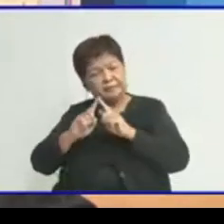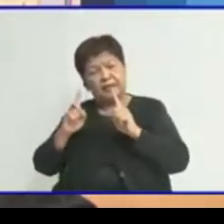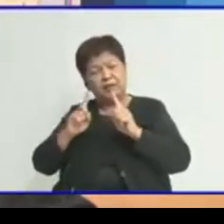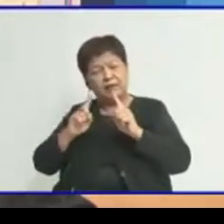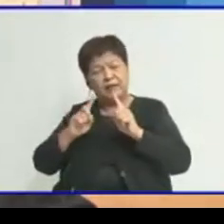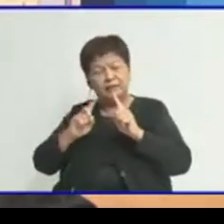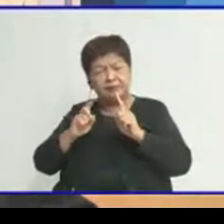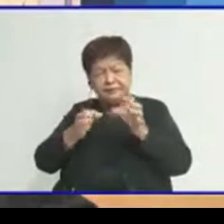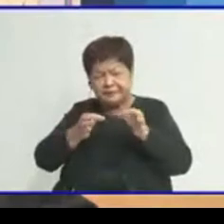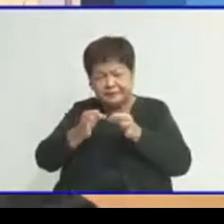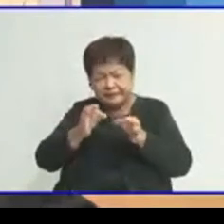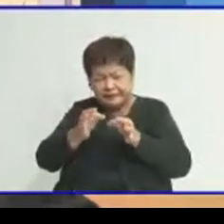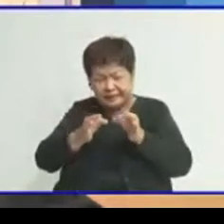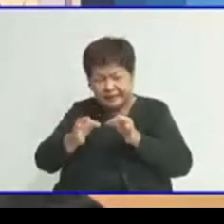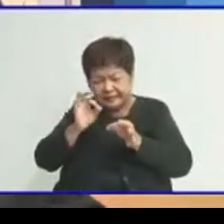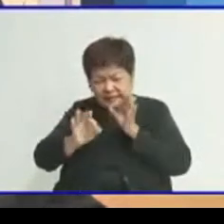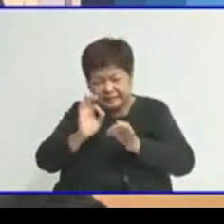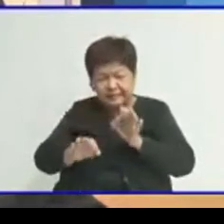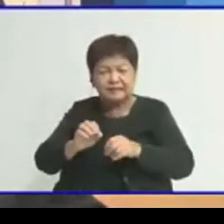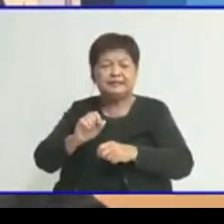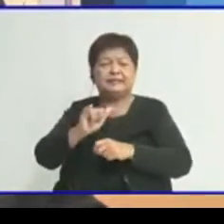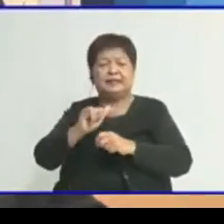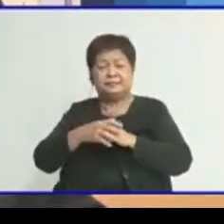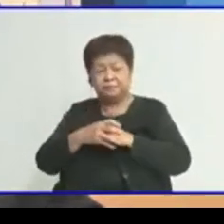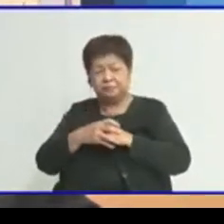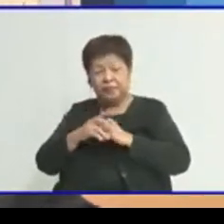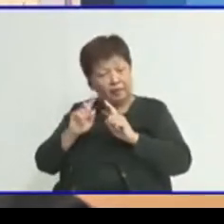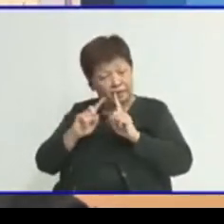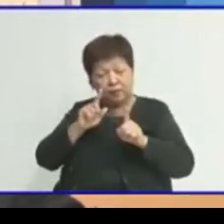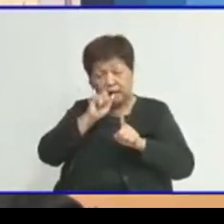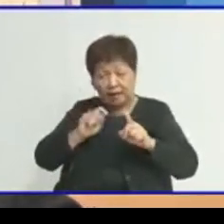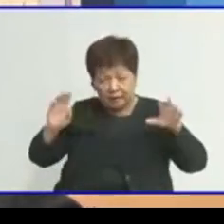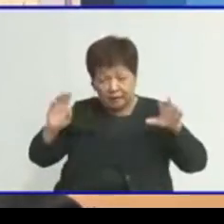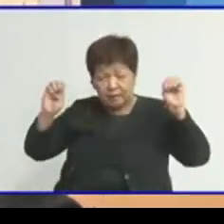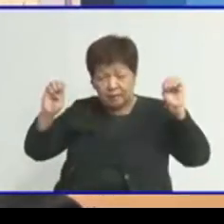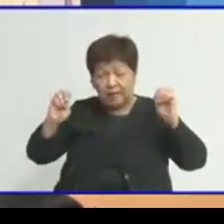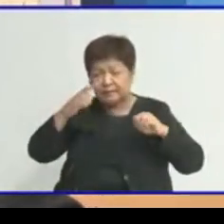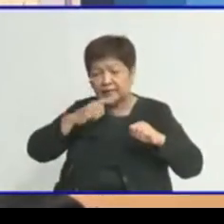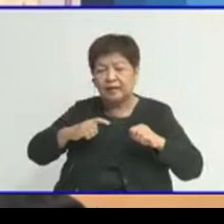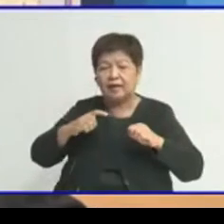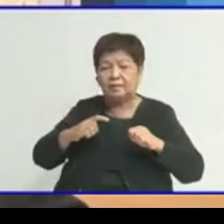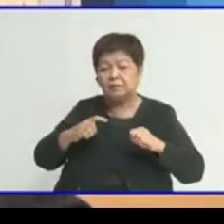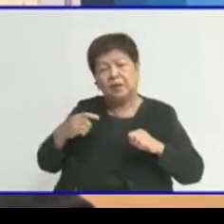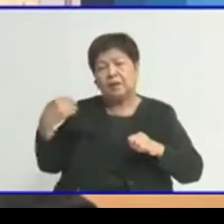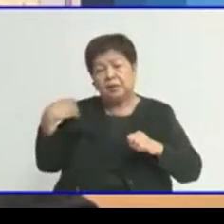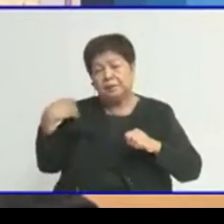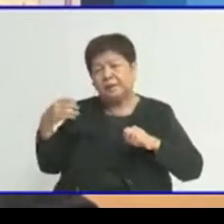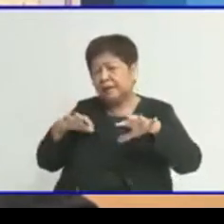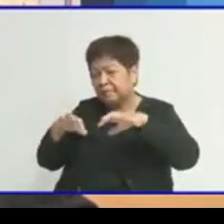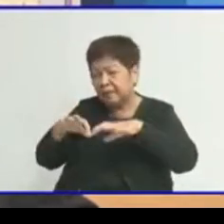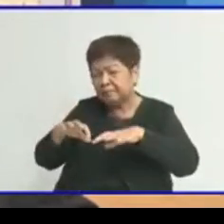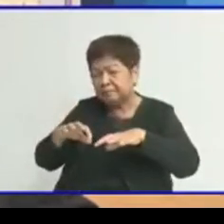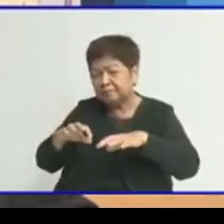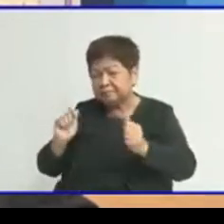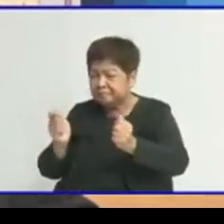ยมีการเริ่มปฏิบัติการแล้วเนี่ยเราจะปรับเปลี่ยนหน้าที่ไปอย่างไรบ้าง How you NSCR can ในกรณีนี้เนี่ยอาจ